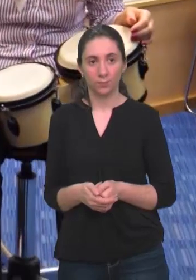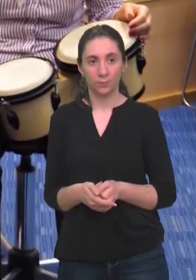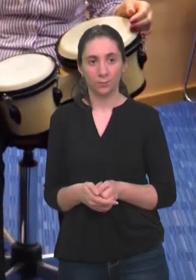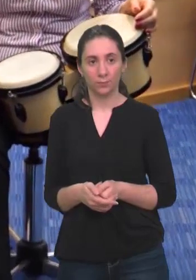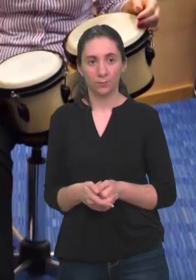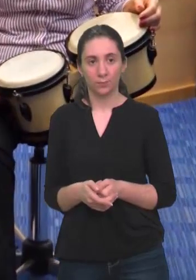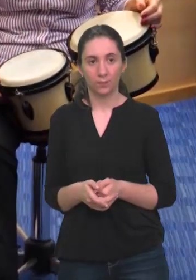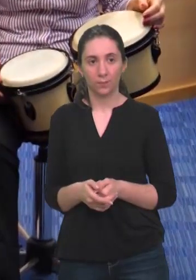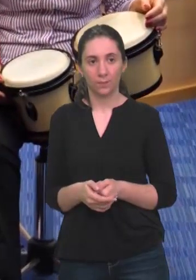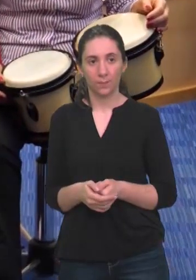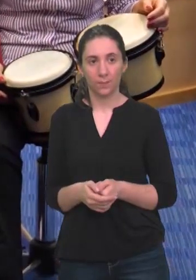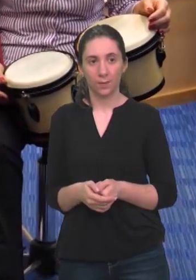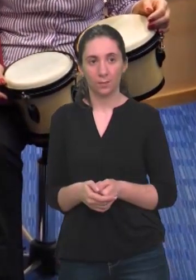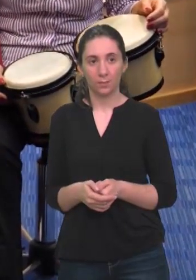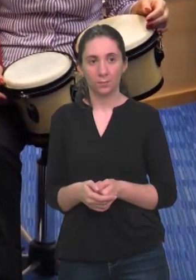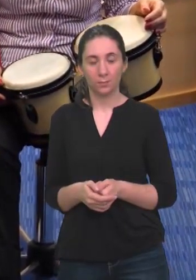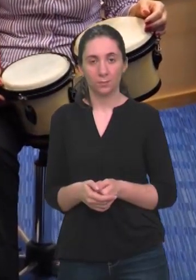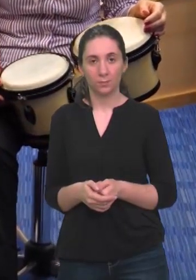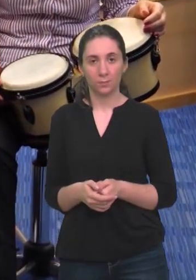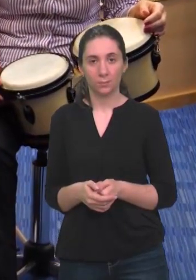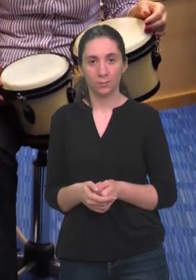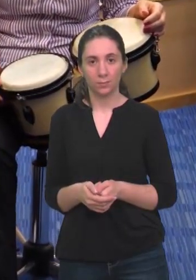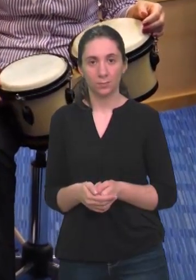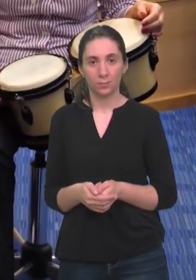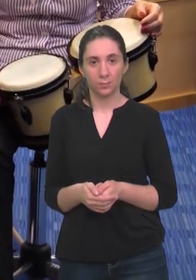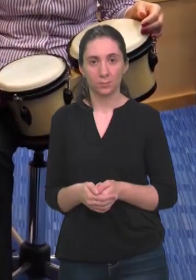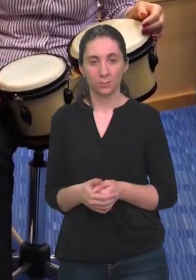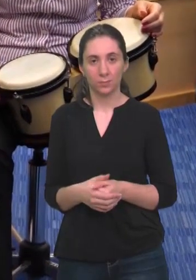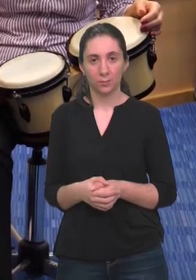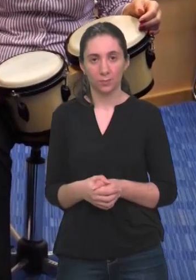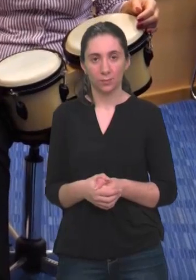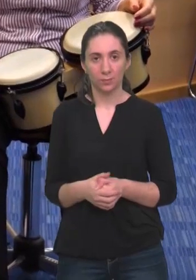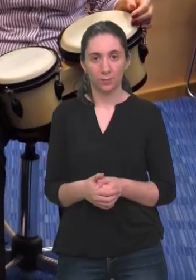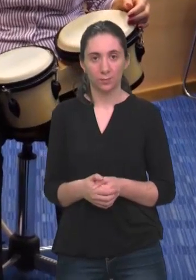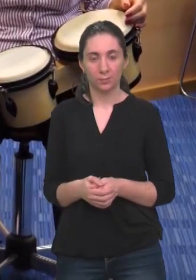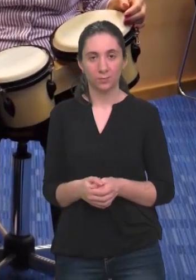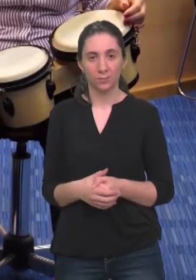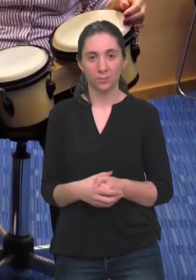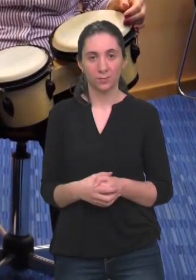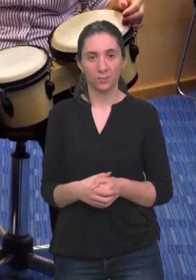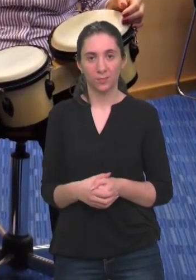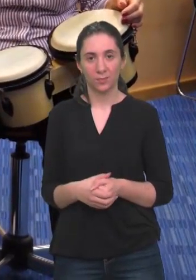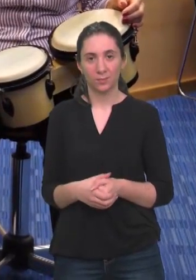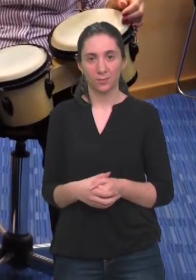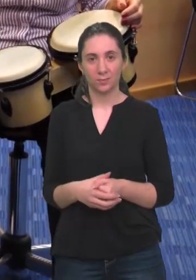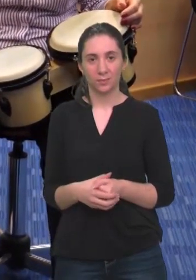Se ruke, to što svira, to su ruke.